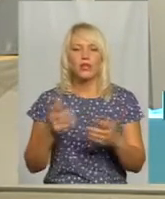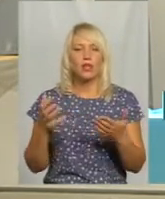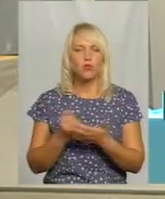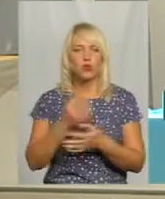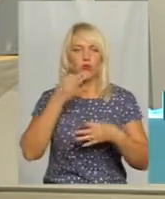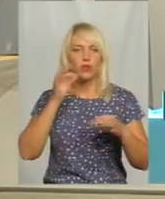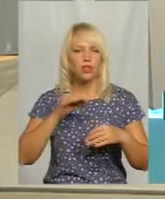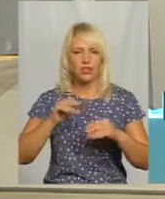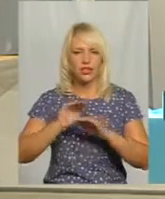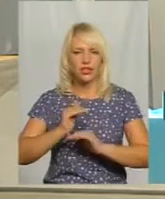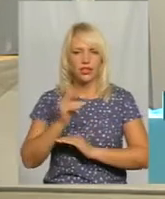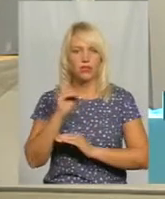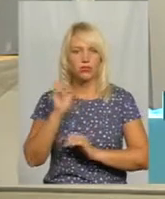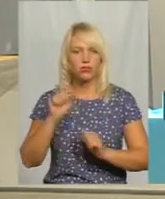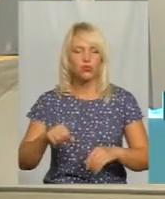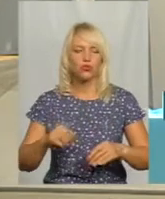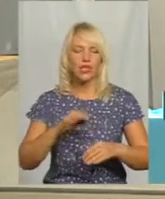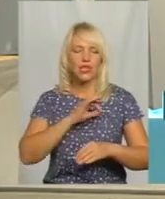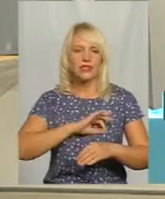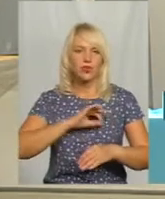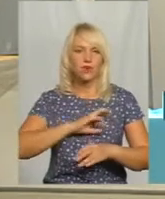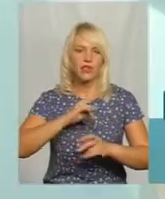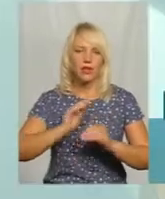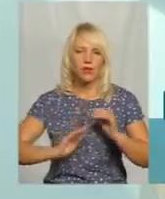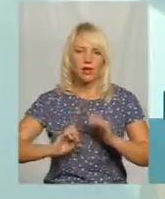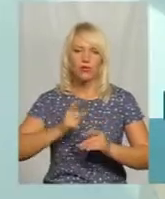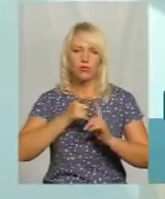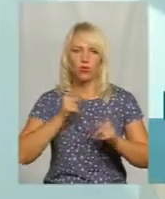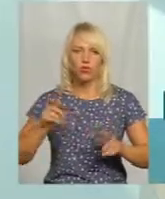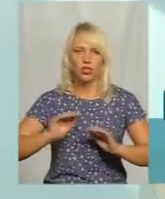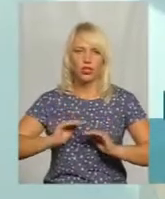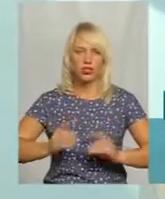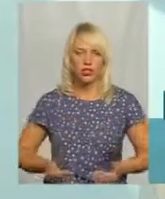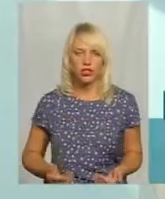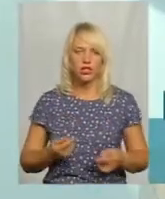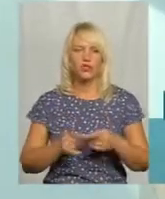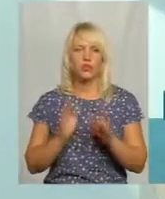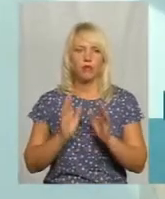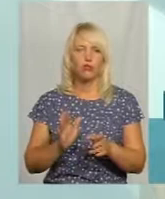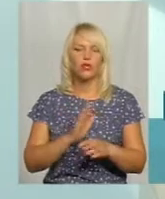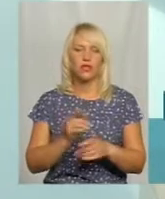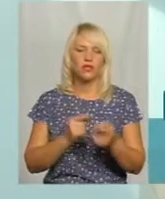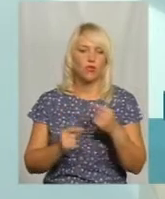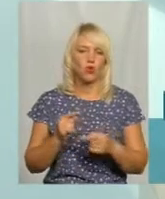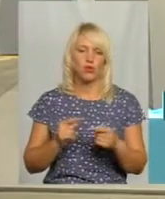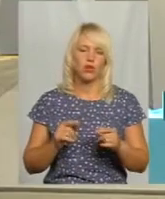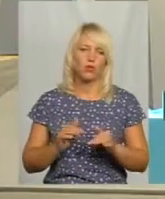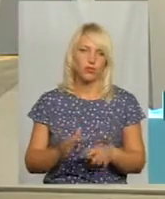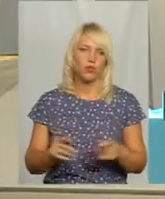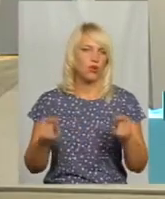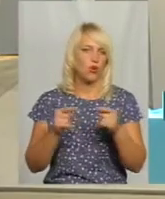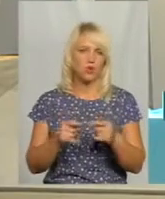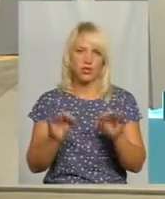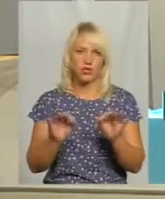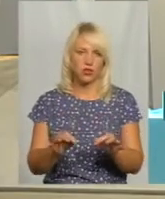дитини, яка її зможе застосовувати на практиці впродовж життя, я думаю, що це буде незворотній процес однозначно. Але